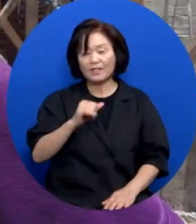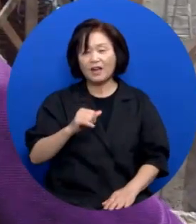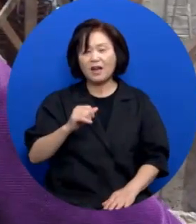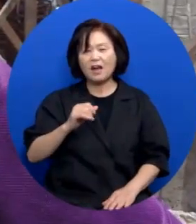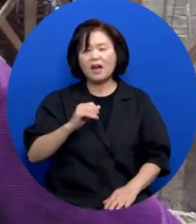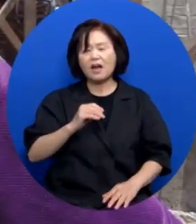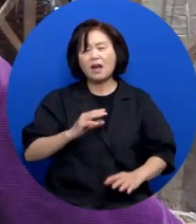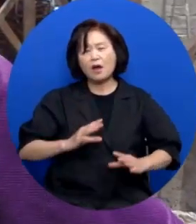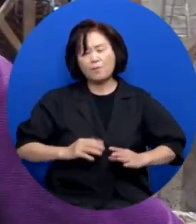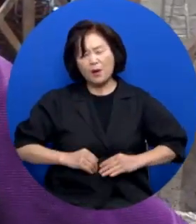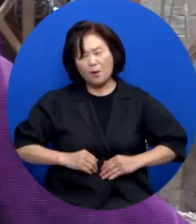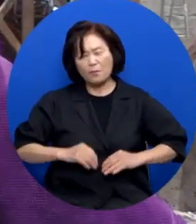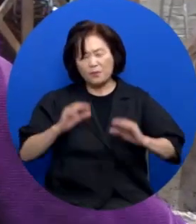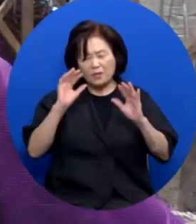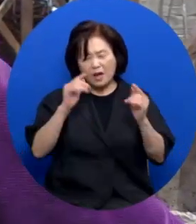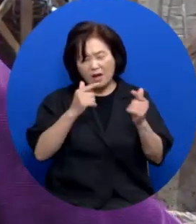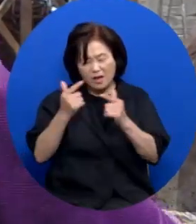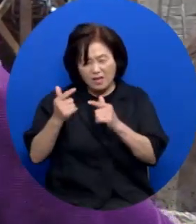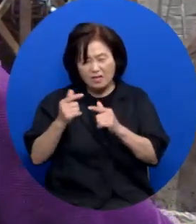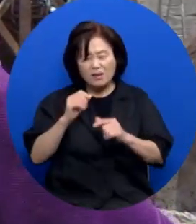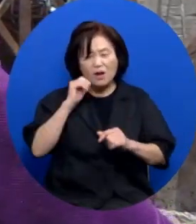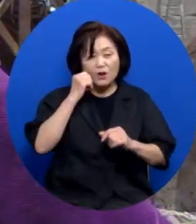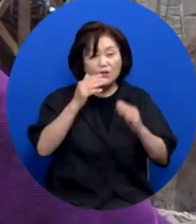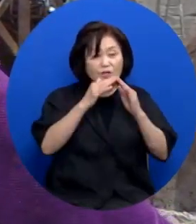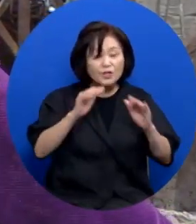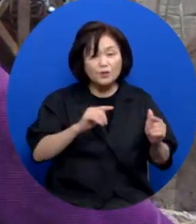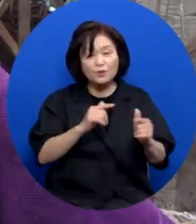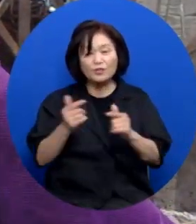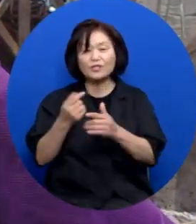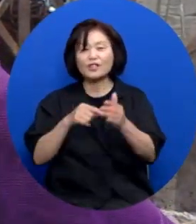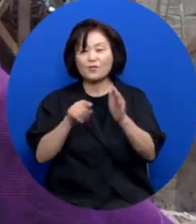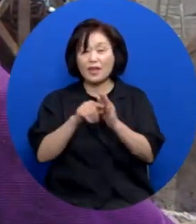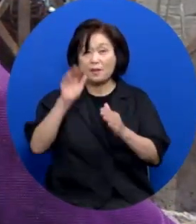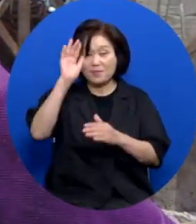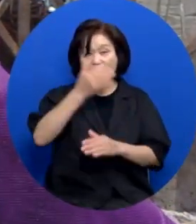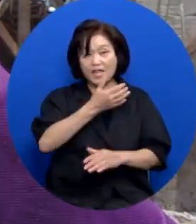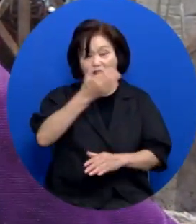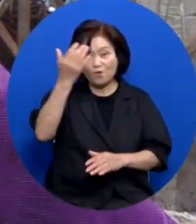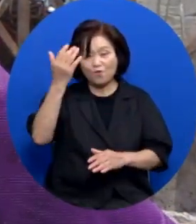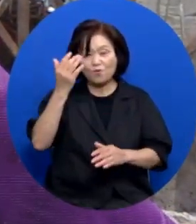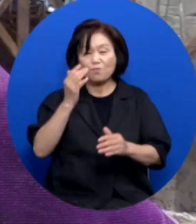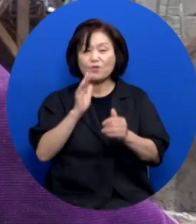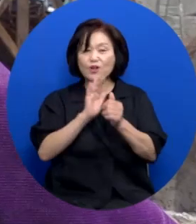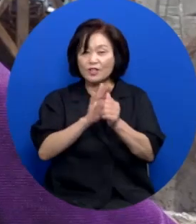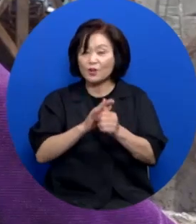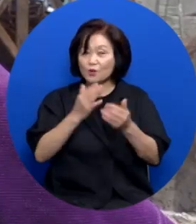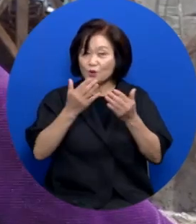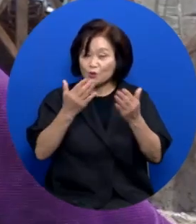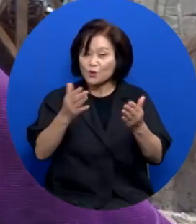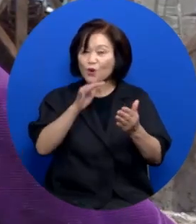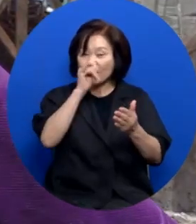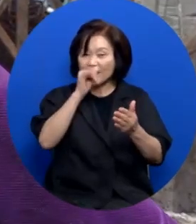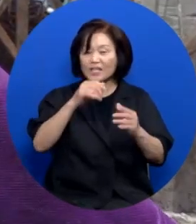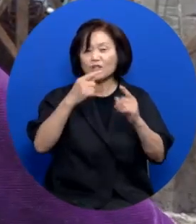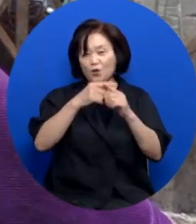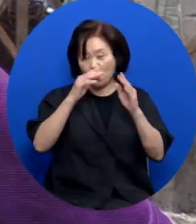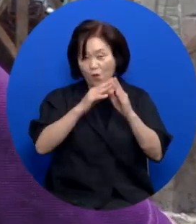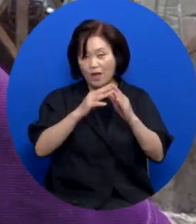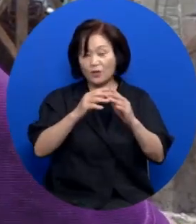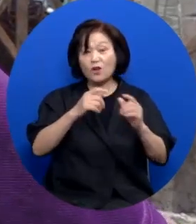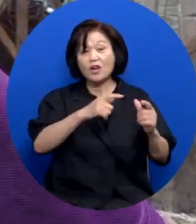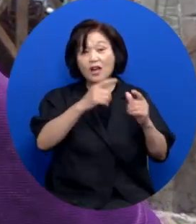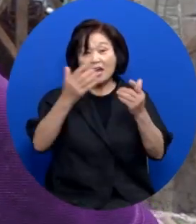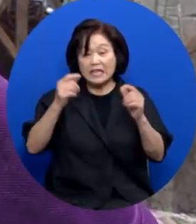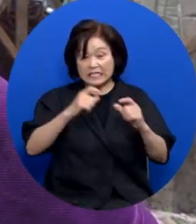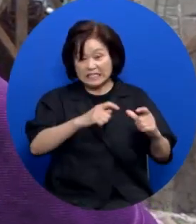굶주리는 아이들에게 먹이고 그들에게 미래 꿈을 키워주는 그런 센터가 될 것입니다. 그리고 지역사회 학교까지